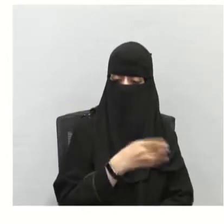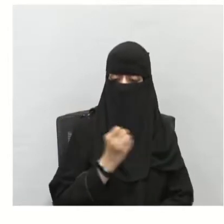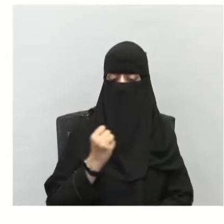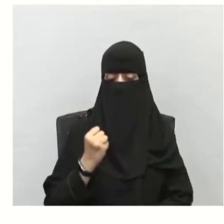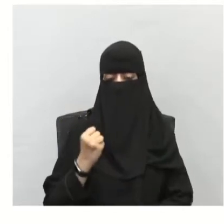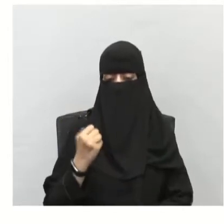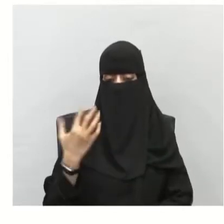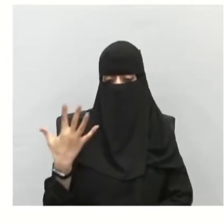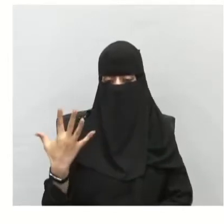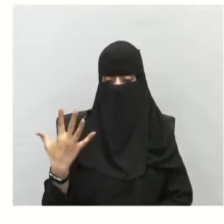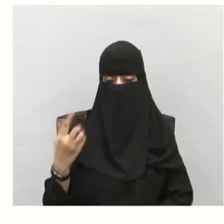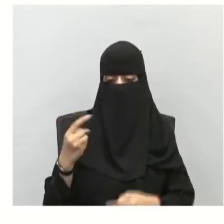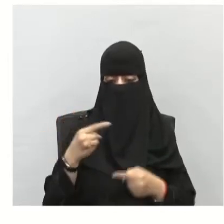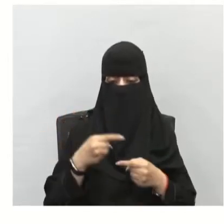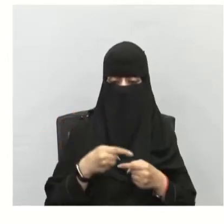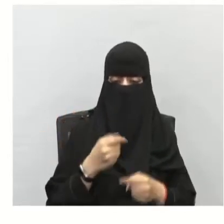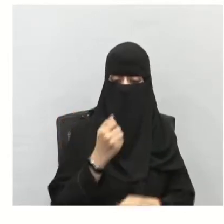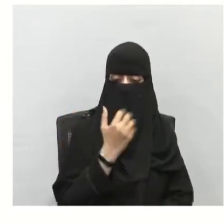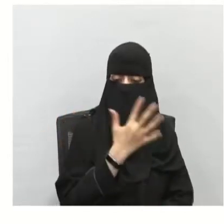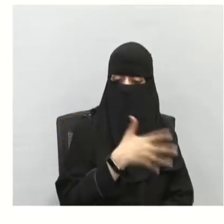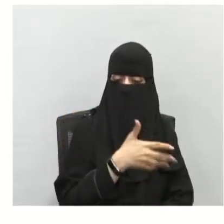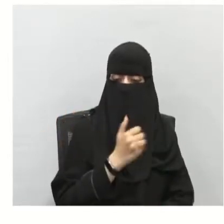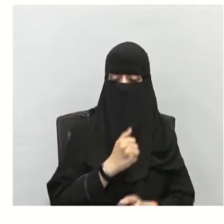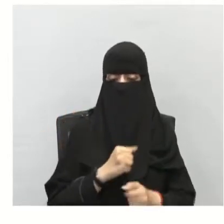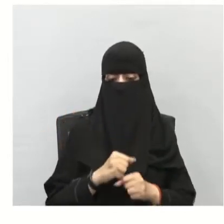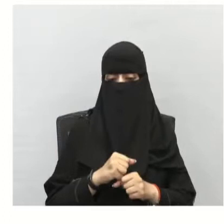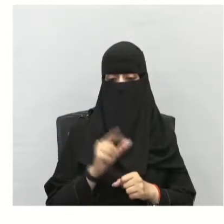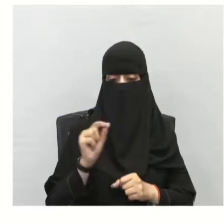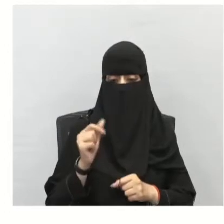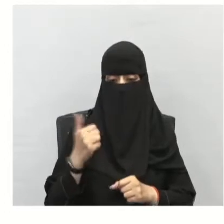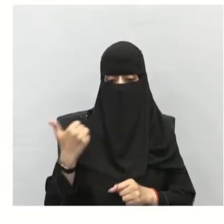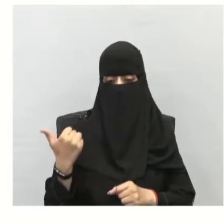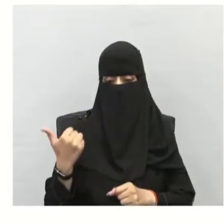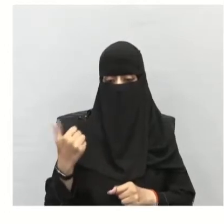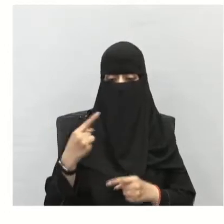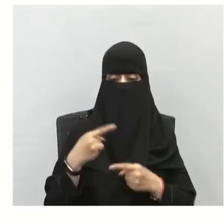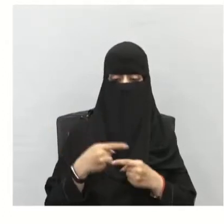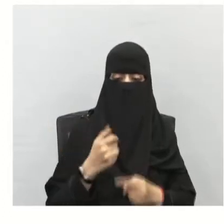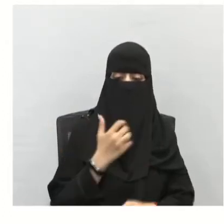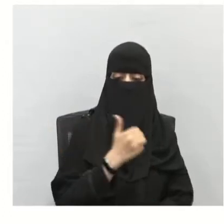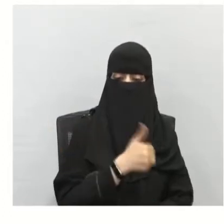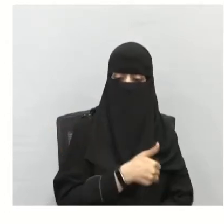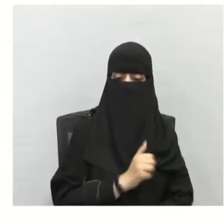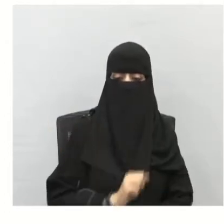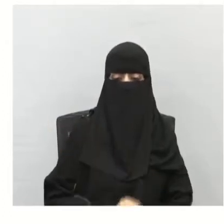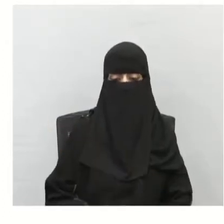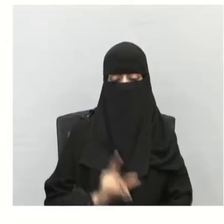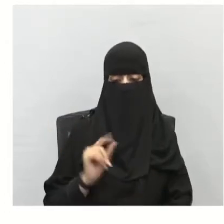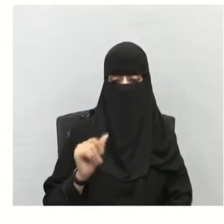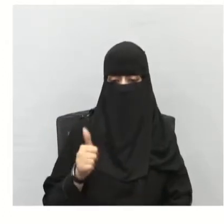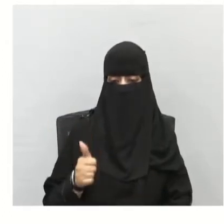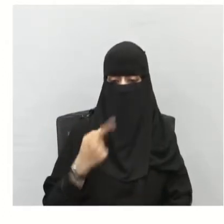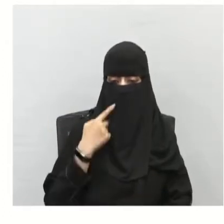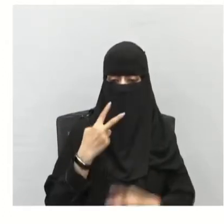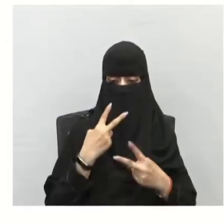40، أحسنتم. 5 أوراق، 50، 40. 6 أوراق، 60، أحسنتم. إذا